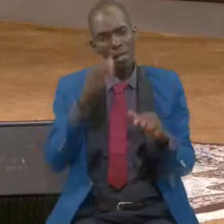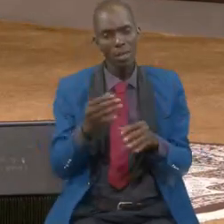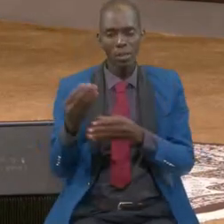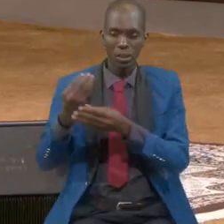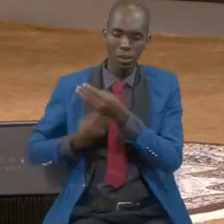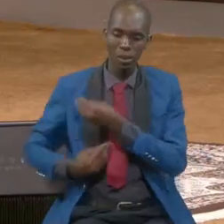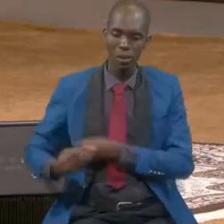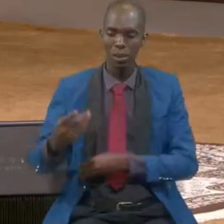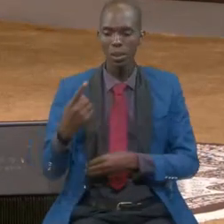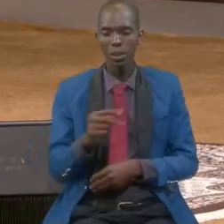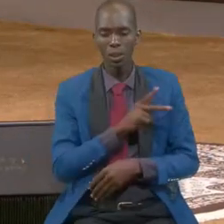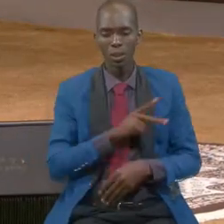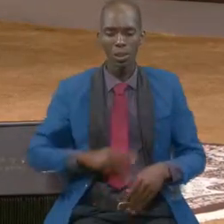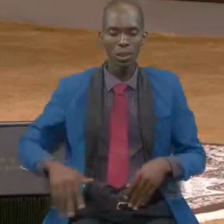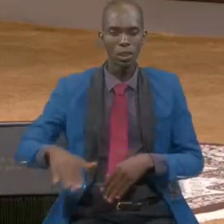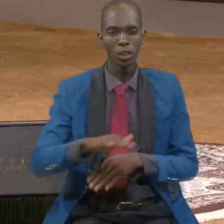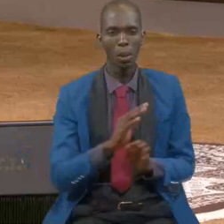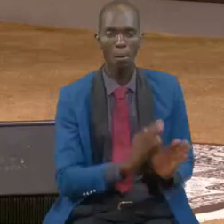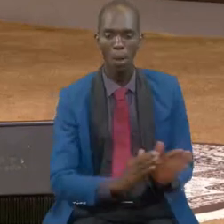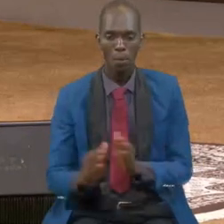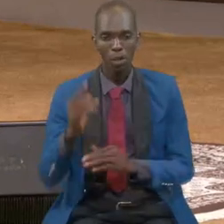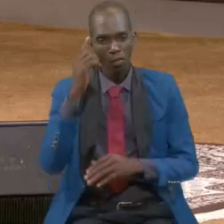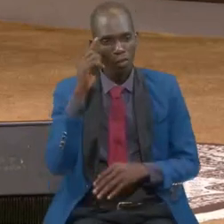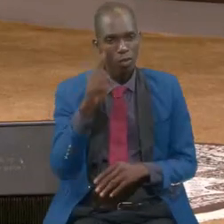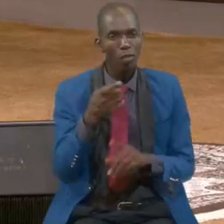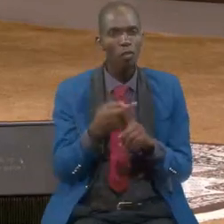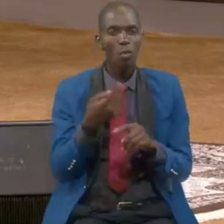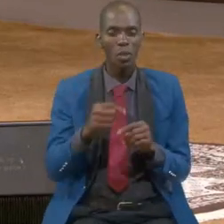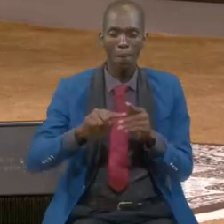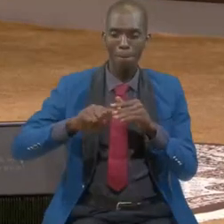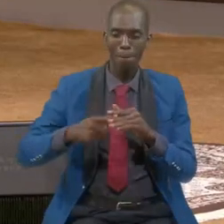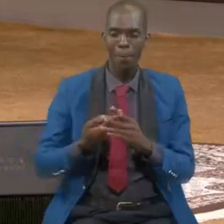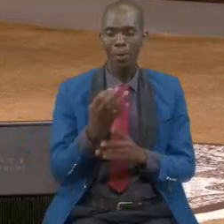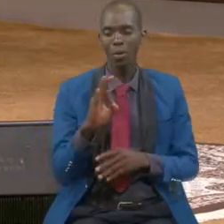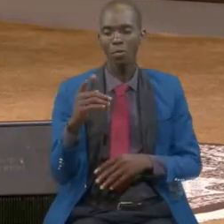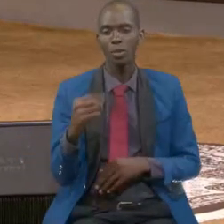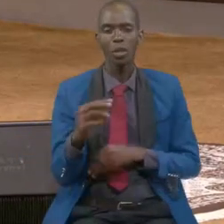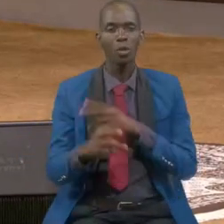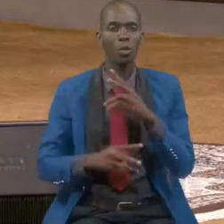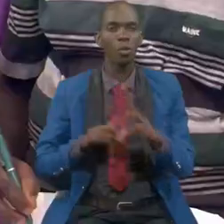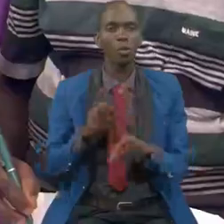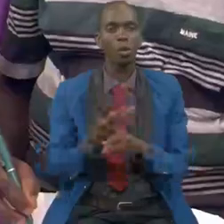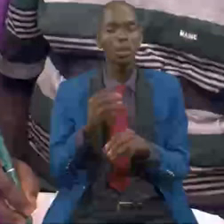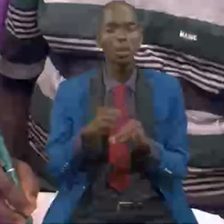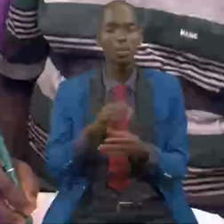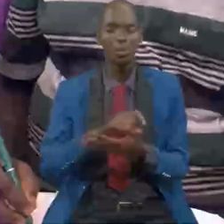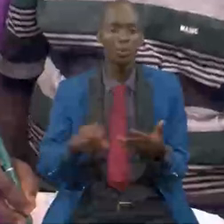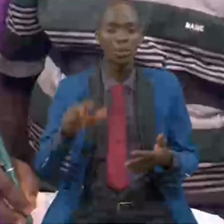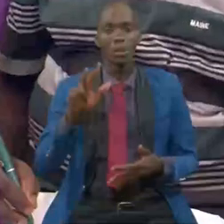Père, prenez possession du royaume qui vous a été préparé dès la fondation du monde.